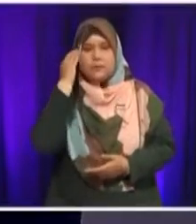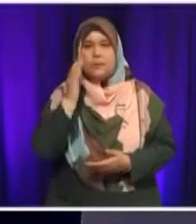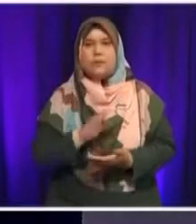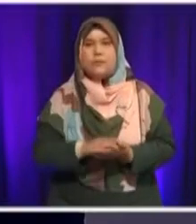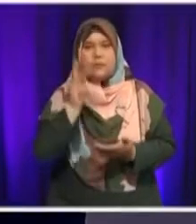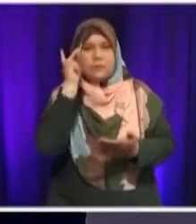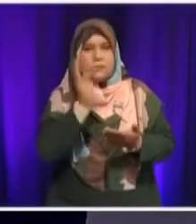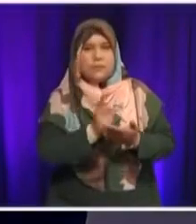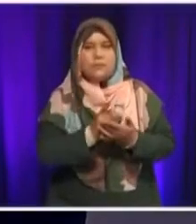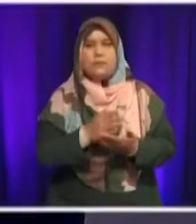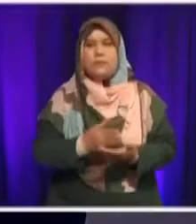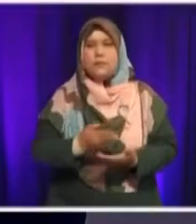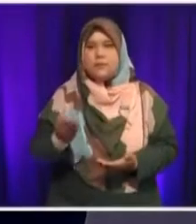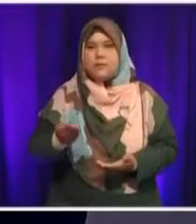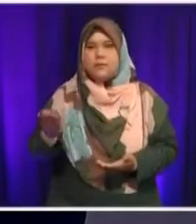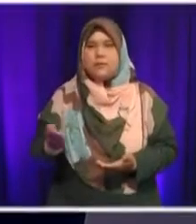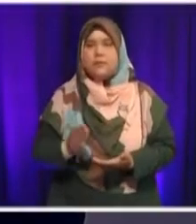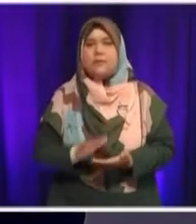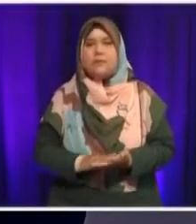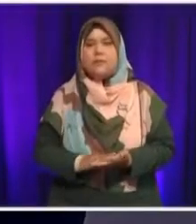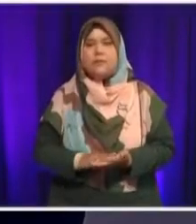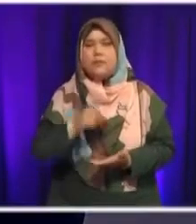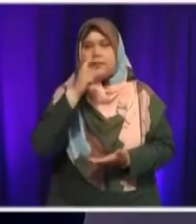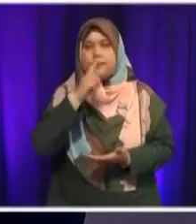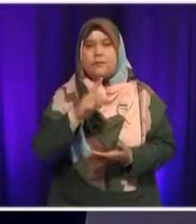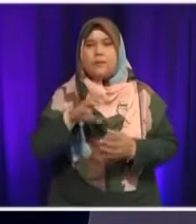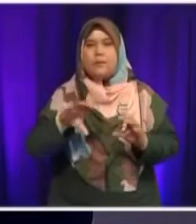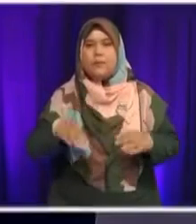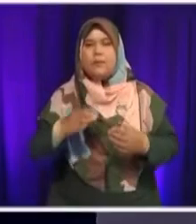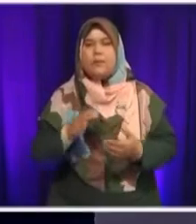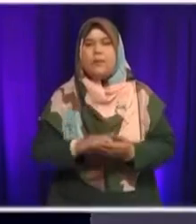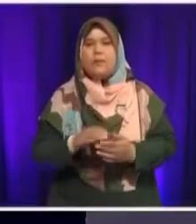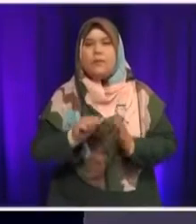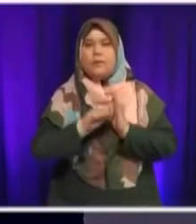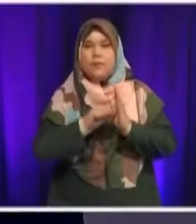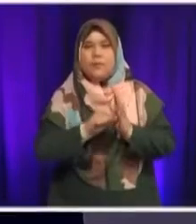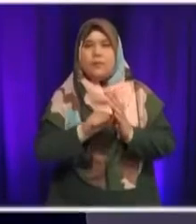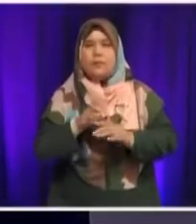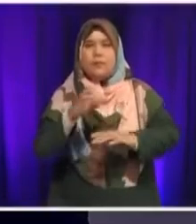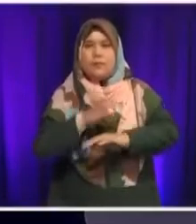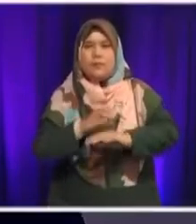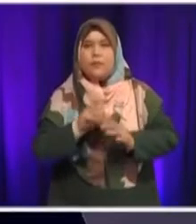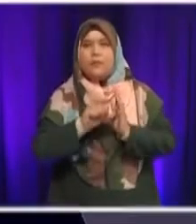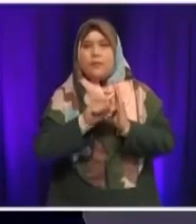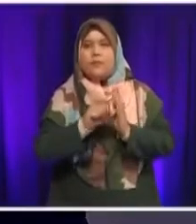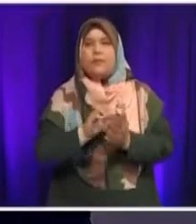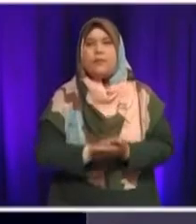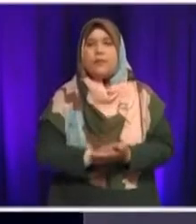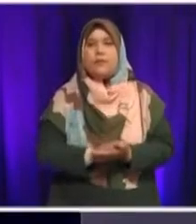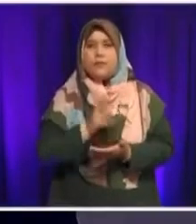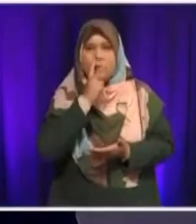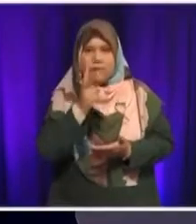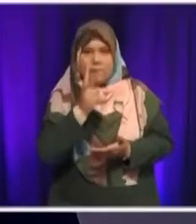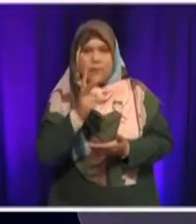mengenali bahan mentah yang akan digunakan sepanjang memprosesoka acuan Oke kalau boleh kita lihat dekat slide Laporan selesai